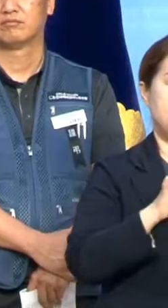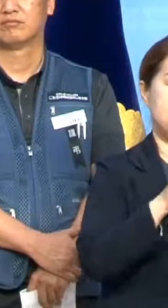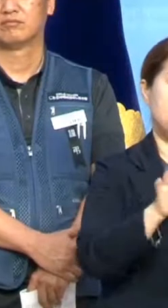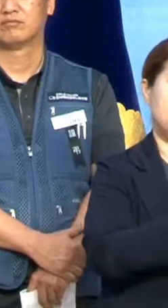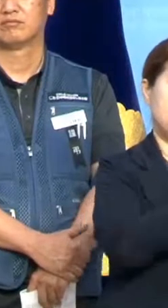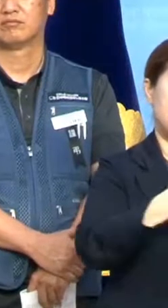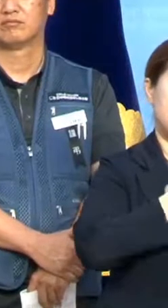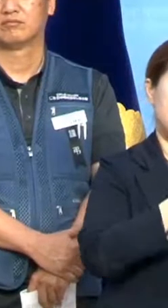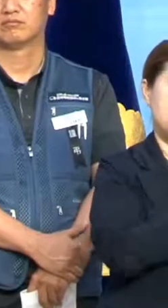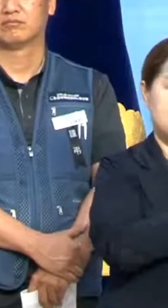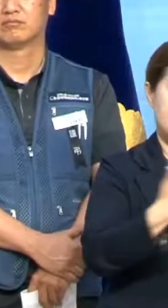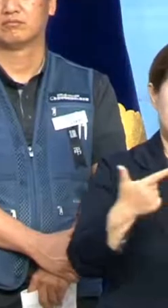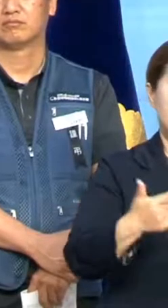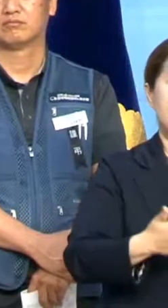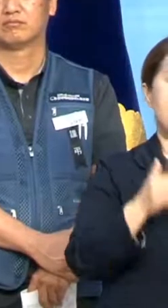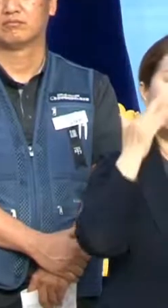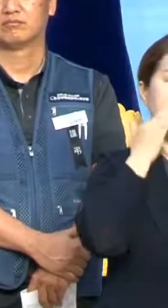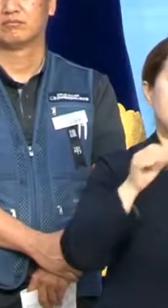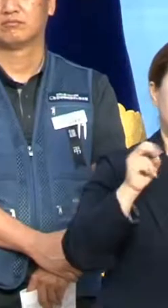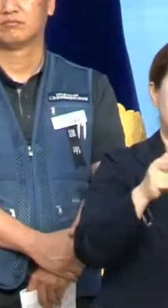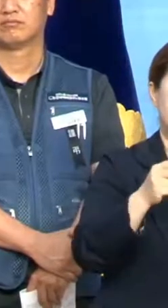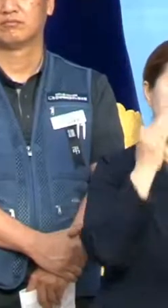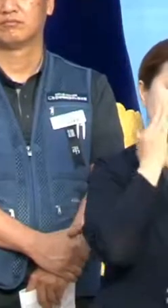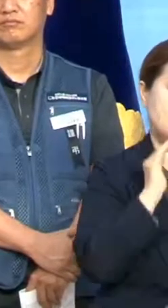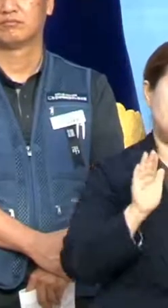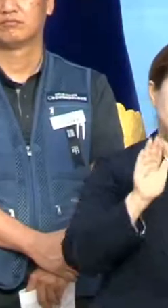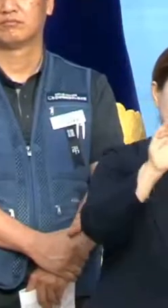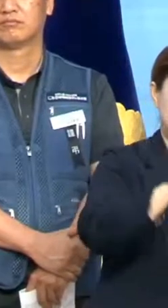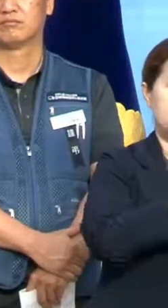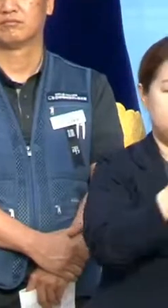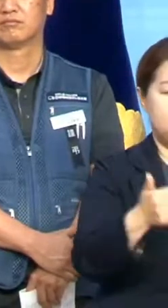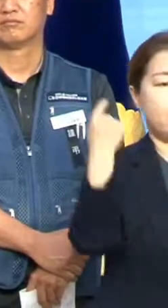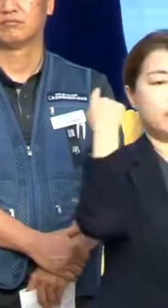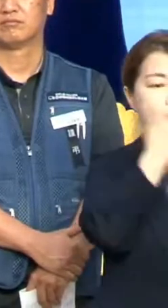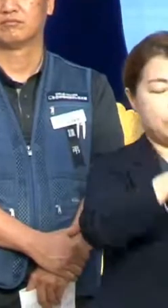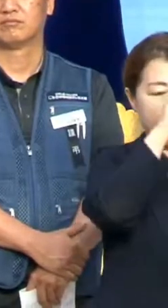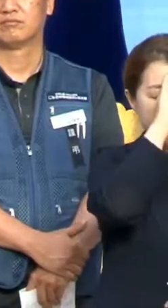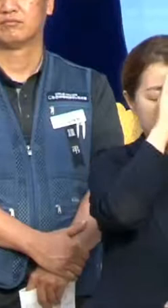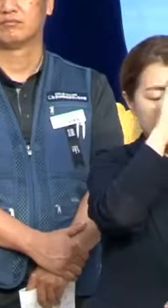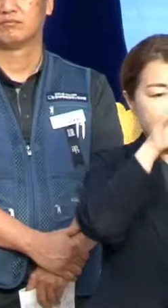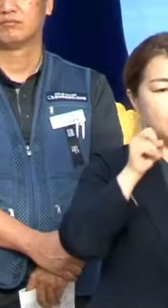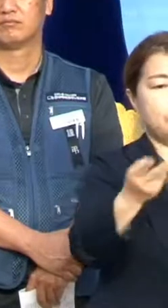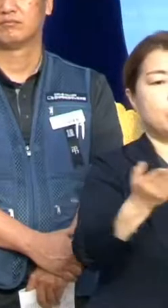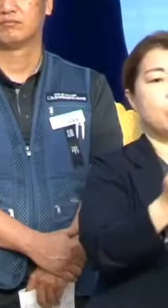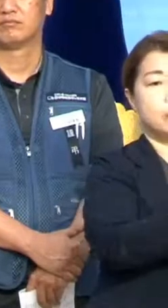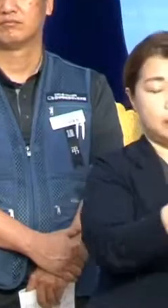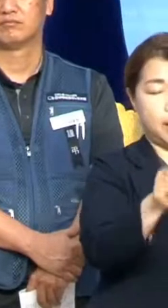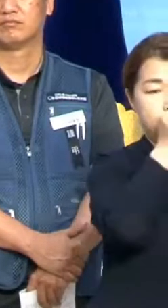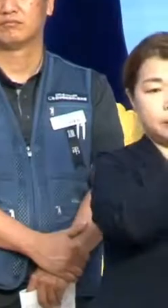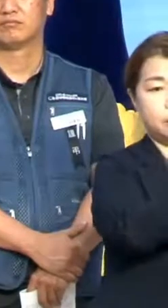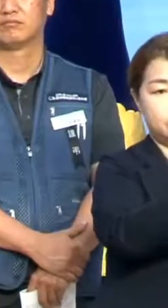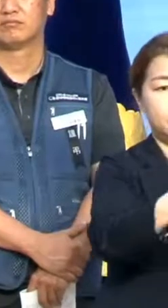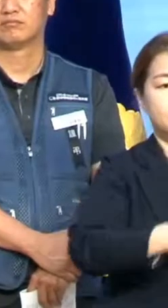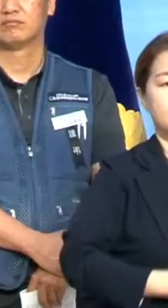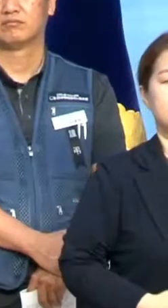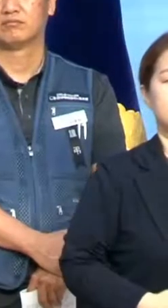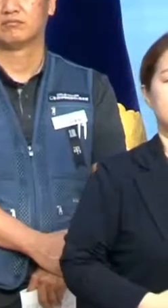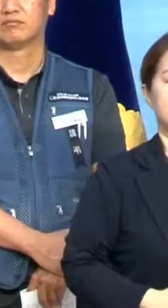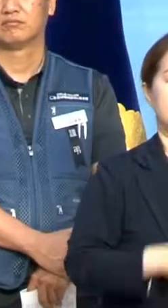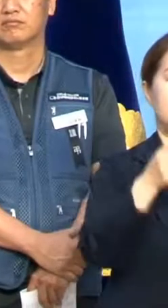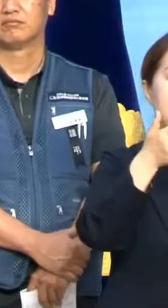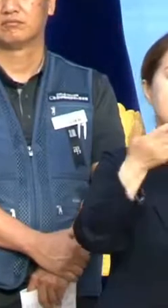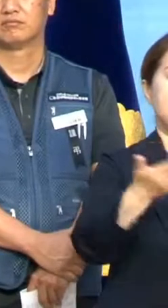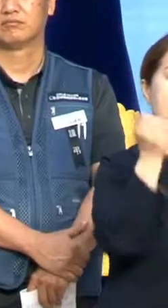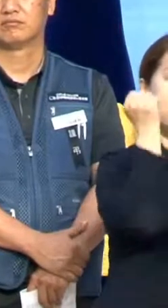위기 를 넘어선 택배 업계 호황 뒤에는 과로로 죽고 다치고 병든 은 택배 노동자 들이 있습니다 근로기준법상